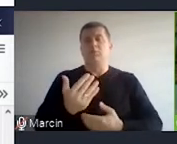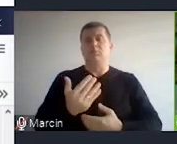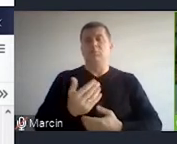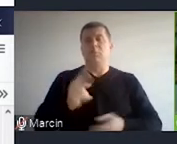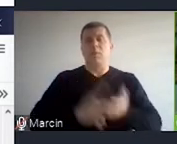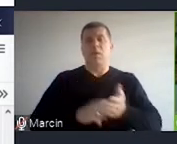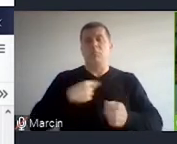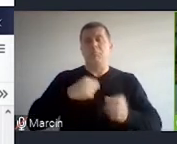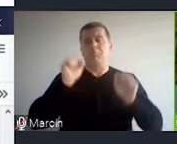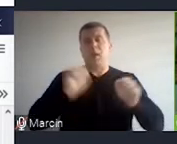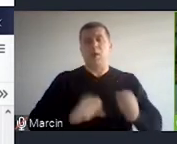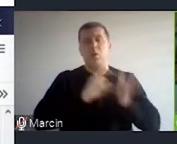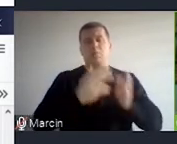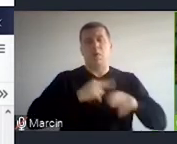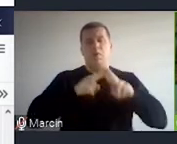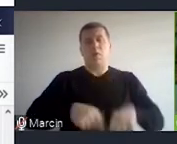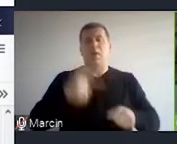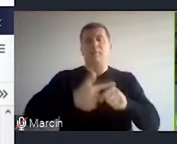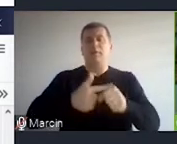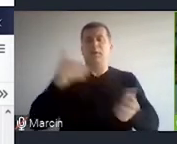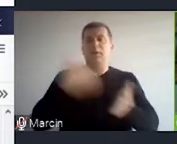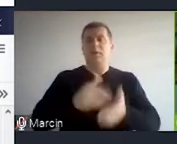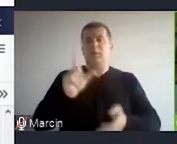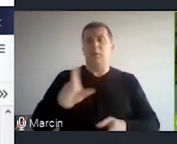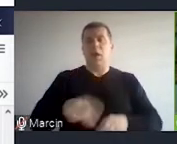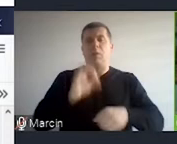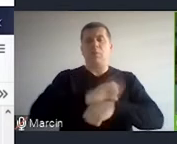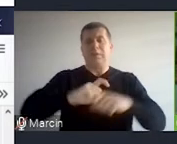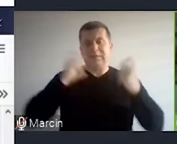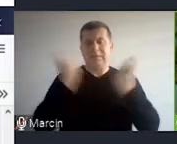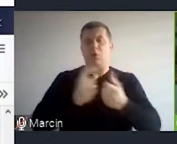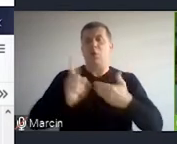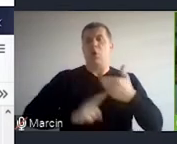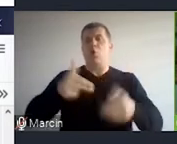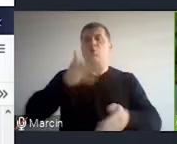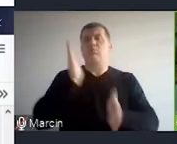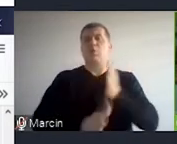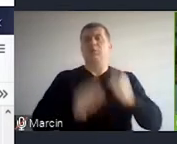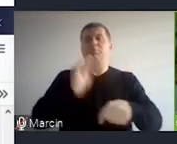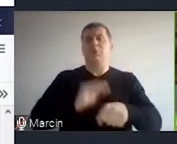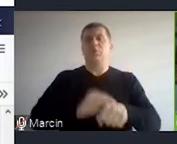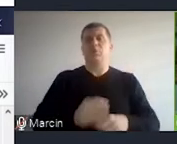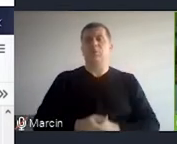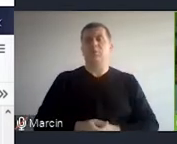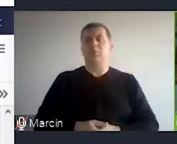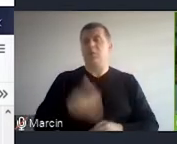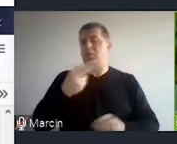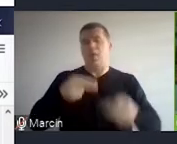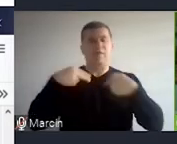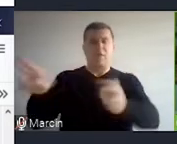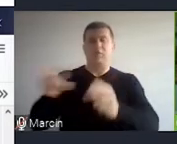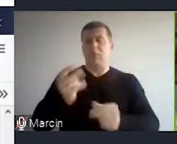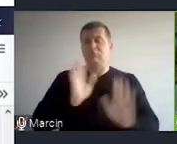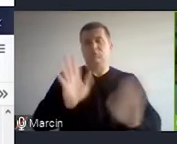na koncie macie 20 tysięcy złotych, a projekt był w całości rozliczany uproszczonymi metodami, to nie zwracacie tych